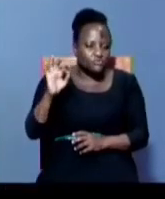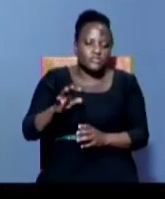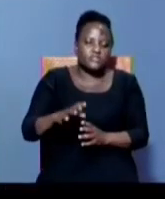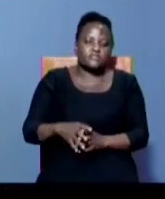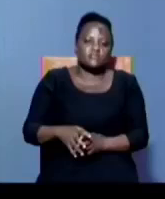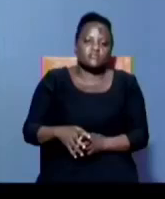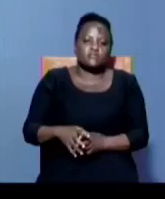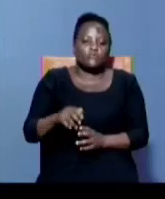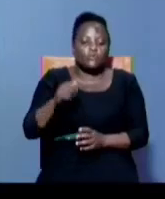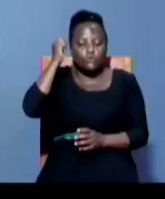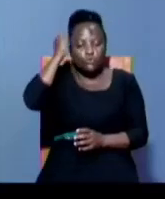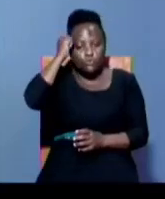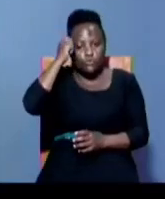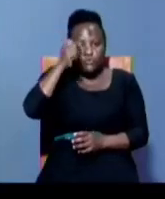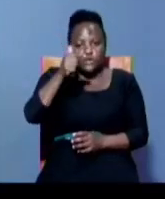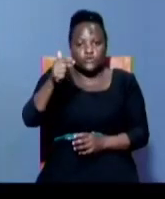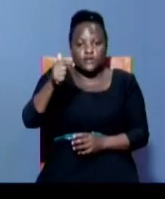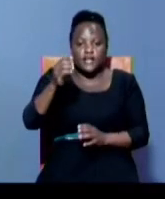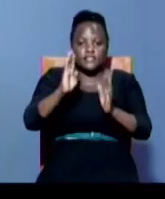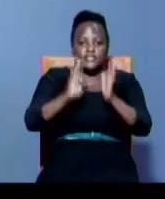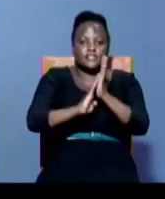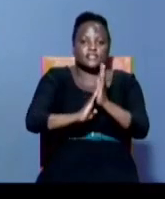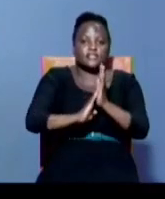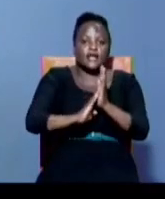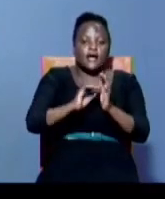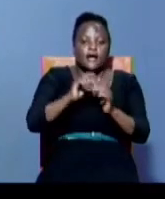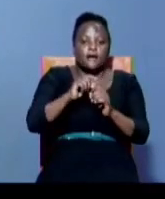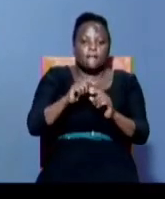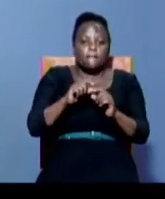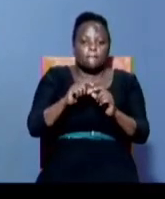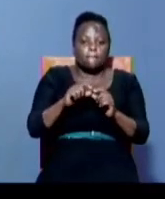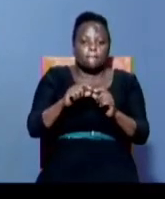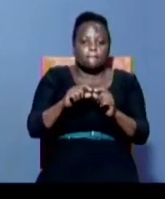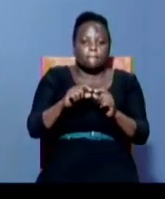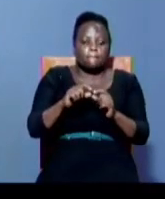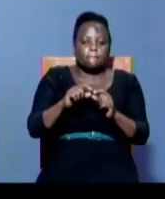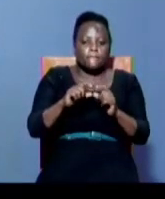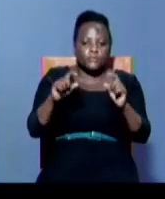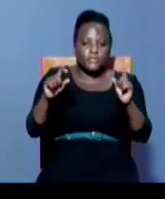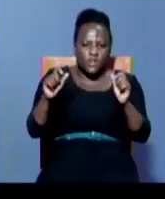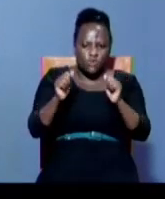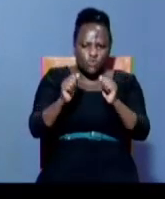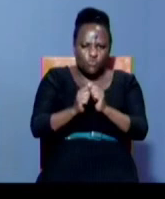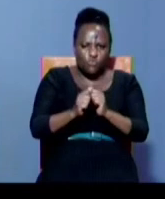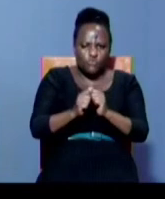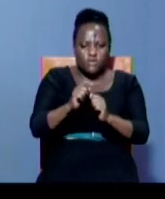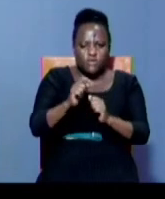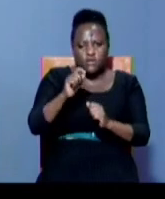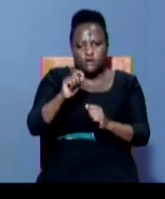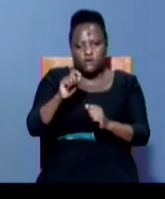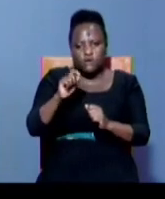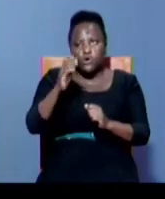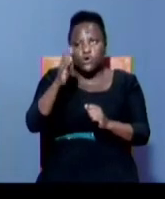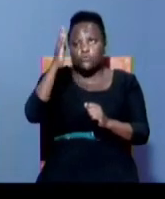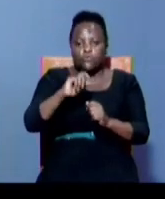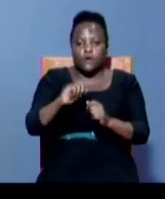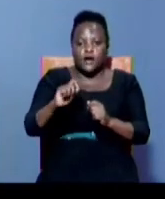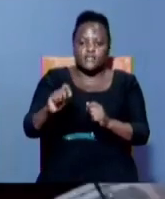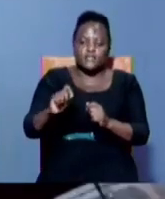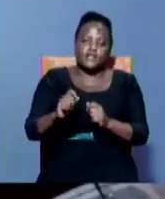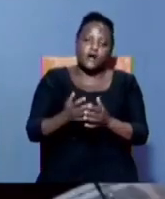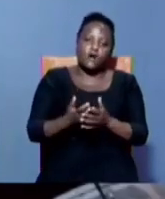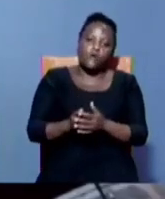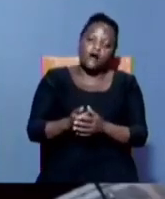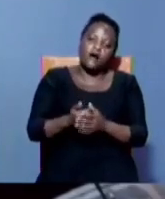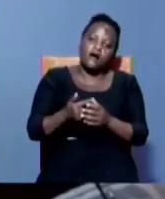ile Kumbukumbu la Torati 9 mstari wa 10. Mungu akaandika kwa kidole. Sio kwa vidole, ni kwa kidole.